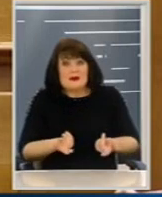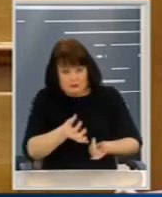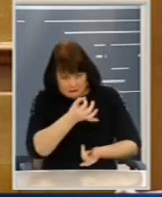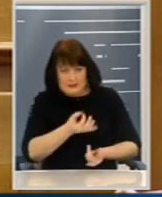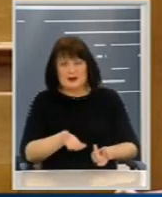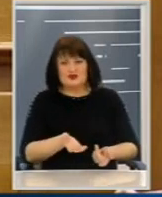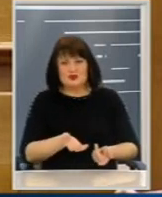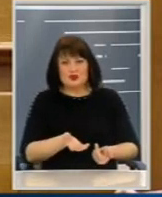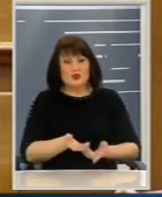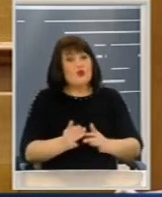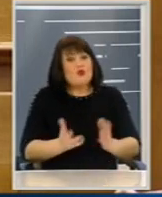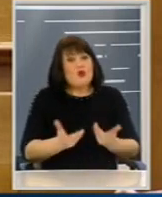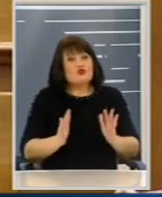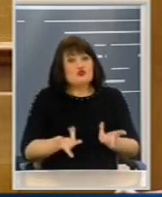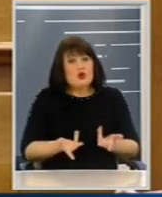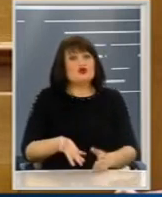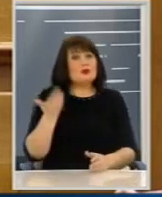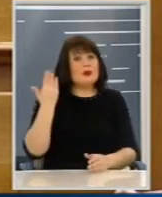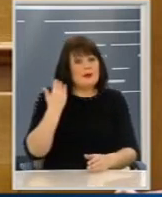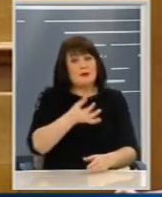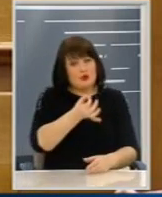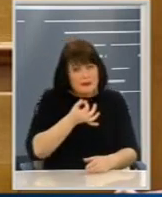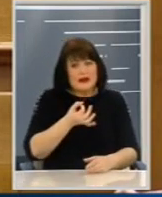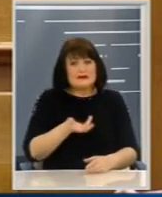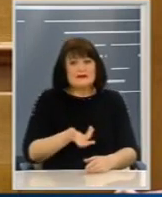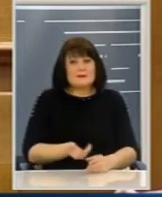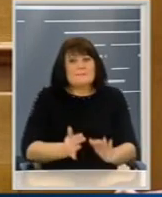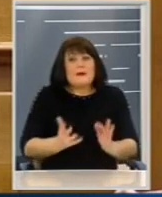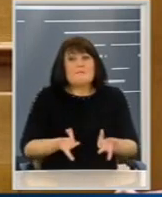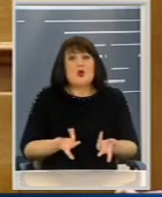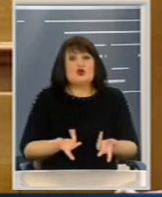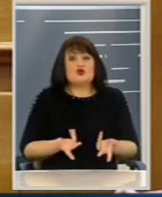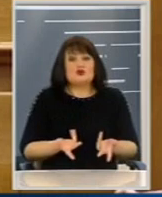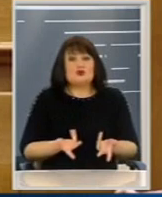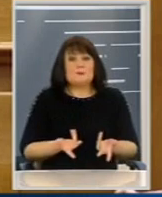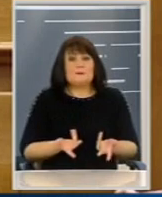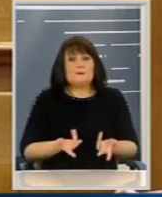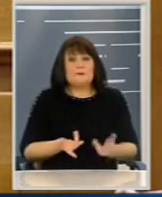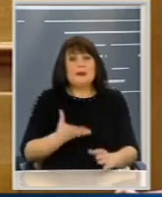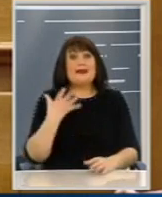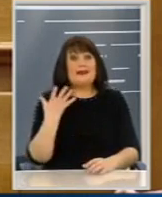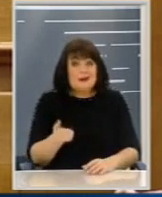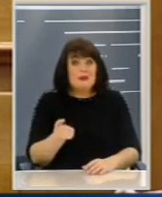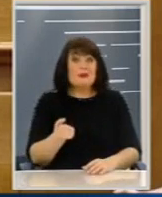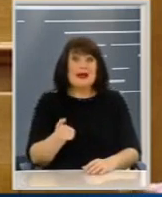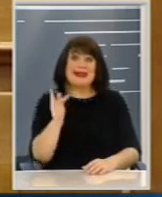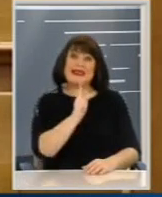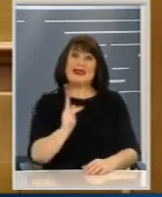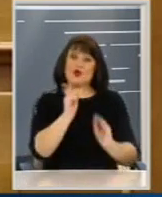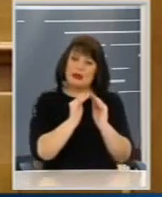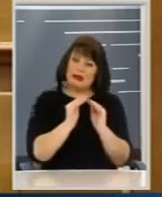Και πώς κατά τον ισχυρισμό σας, εκεί που υπήρχε απόλυτη κοινωνική ειρήνη,